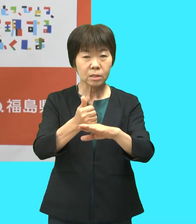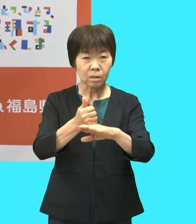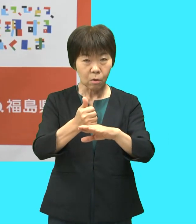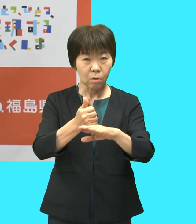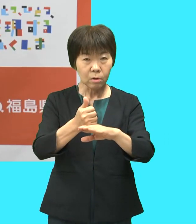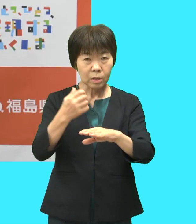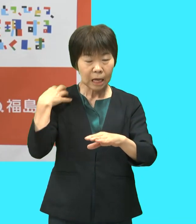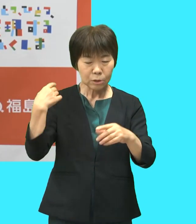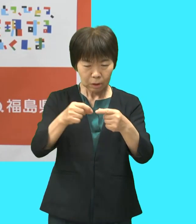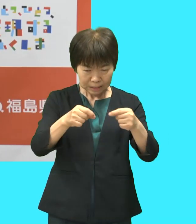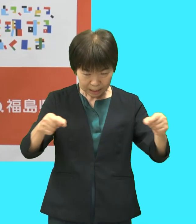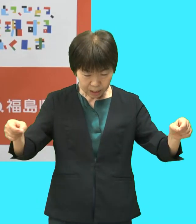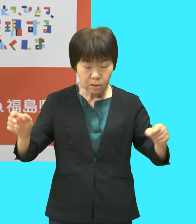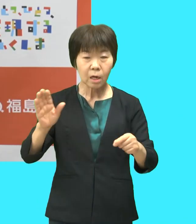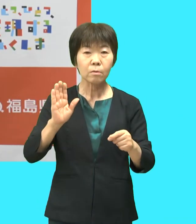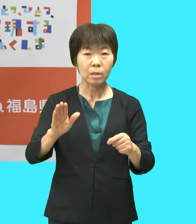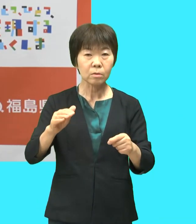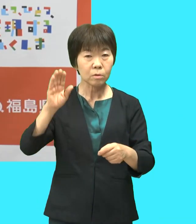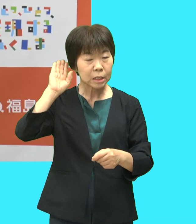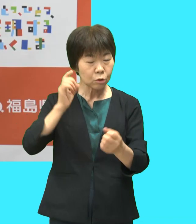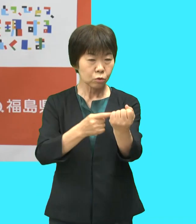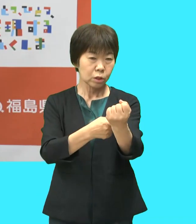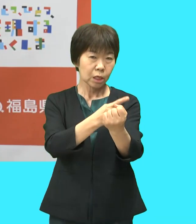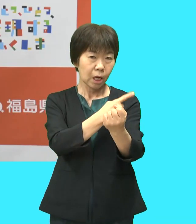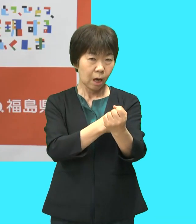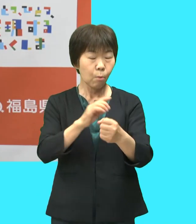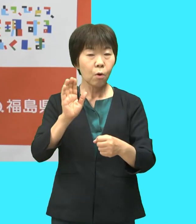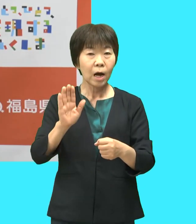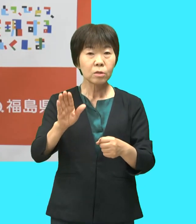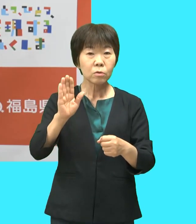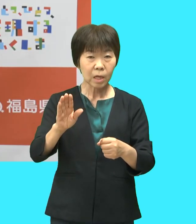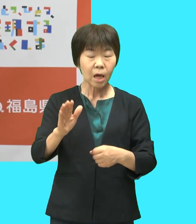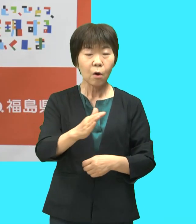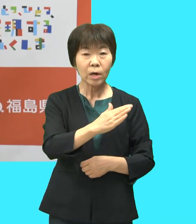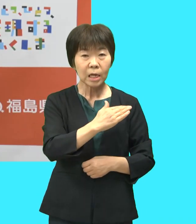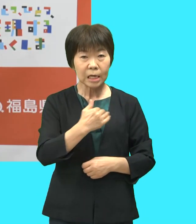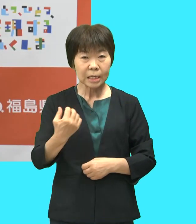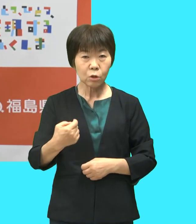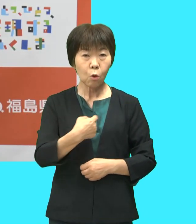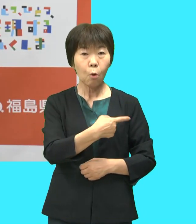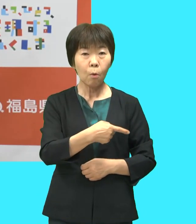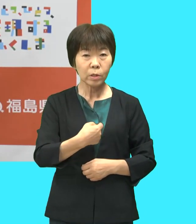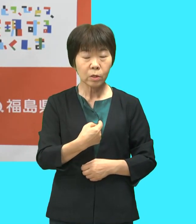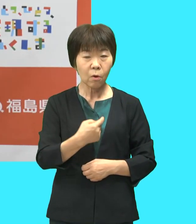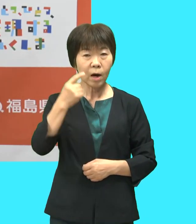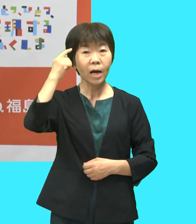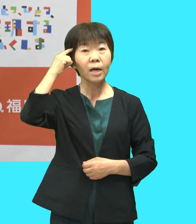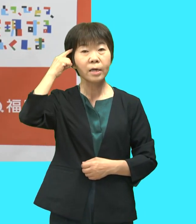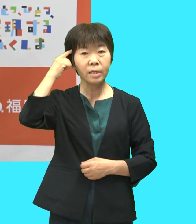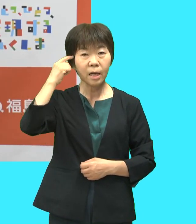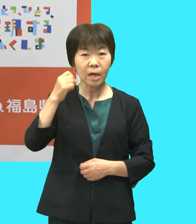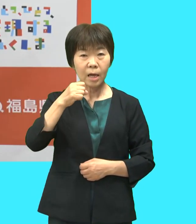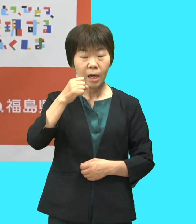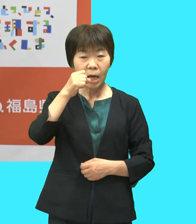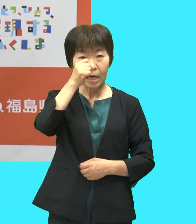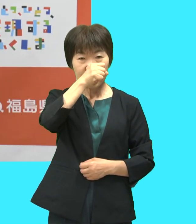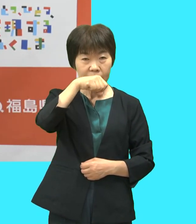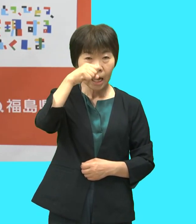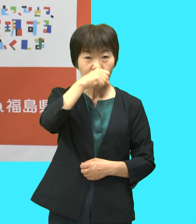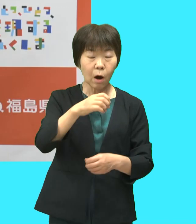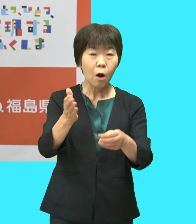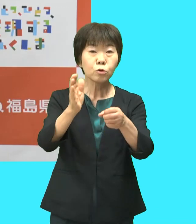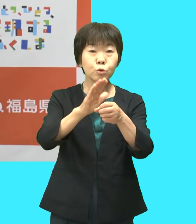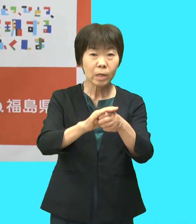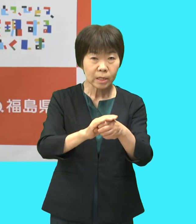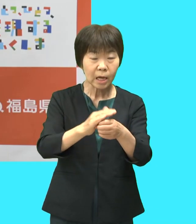また聞く力のある総理でもありますので、ぜひ我々の思いを汲み取っていただいて、台湾をはじめ今なお残